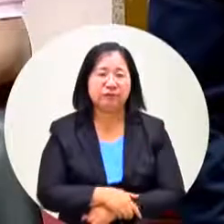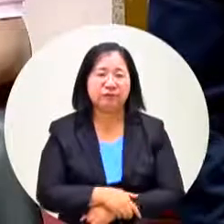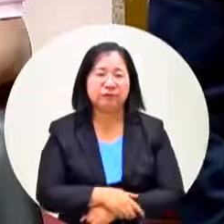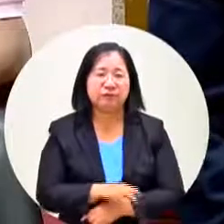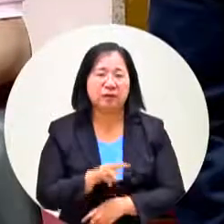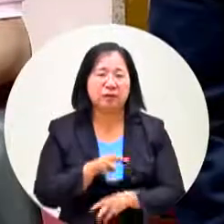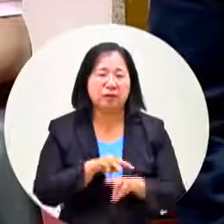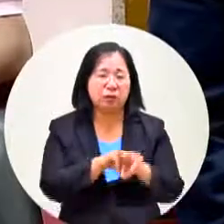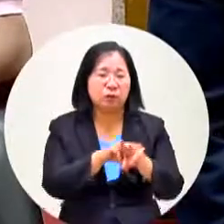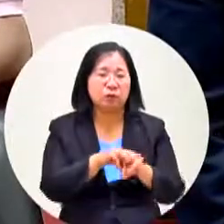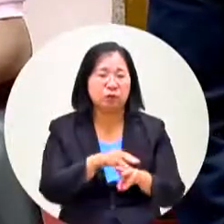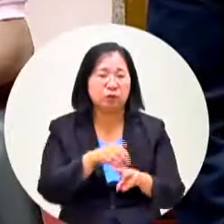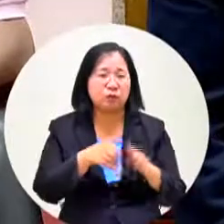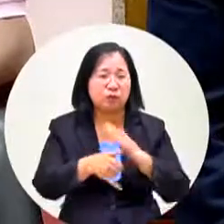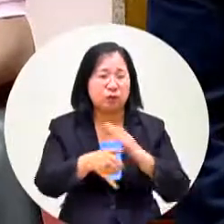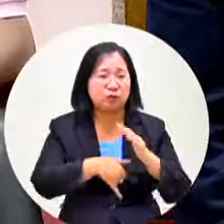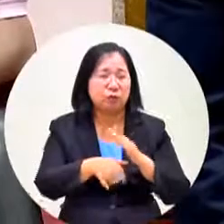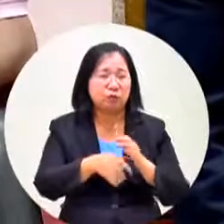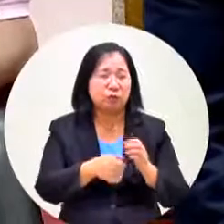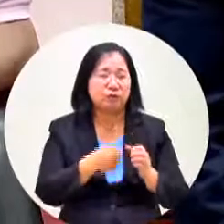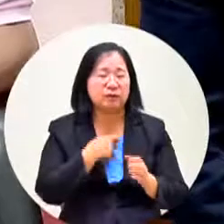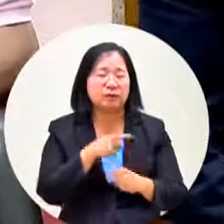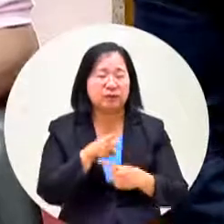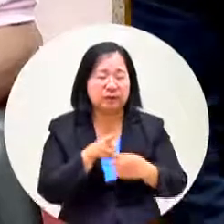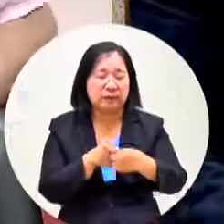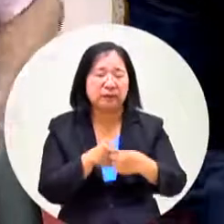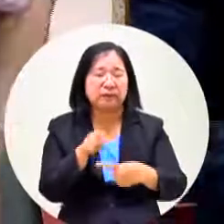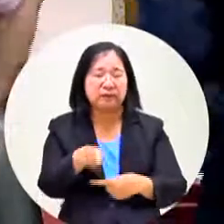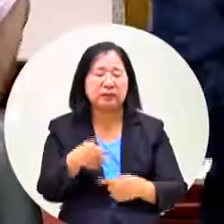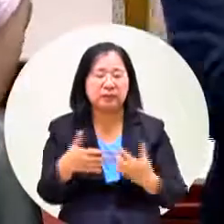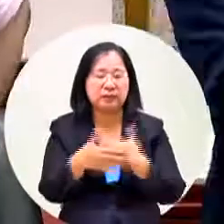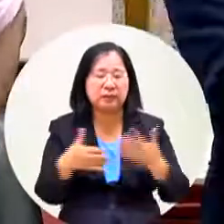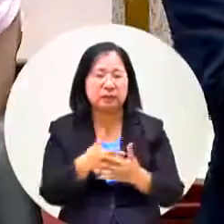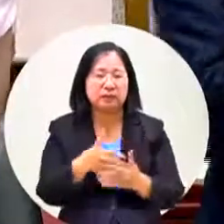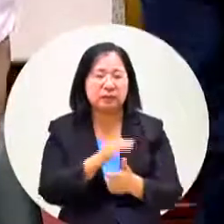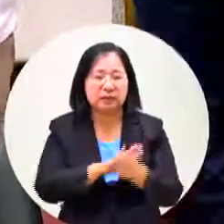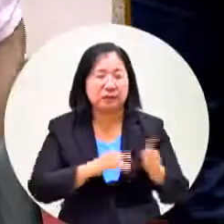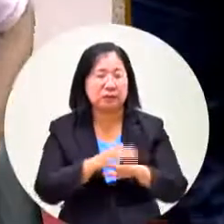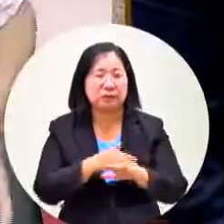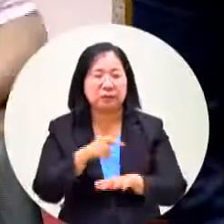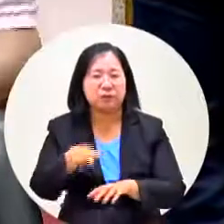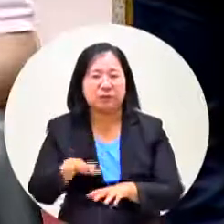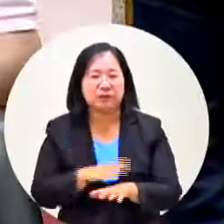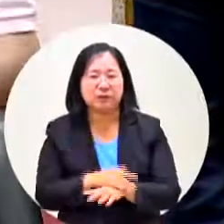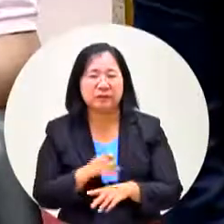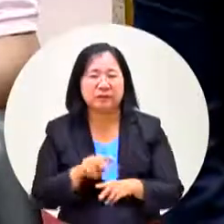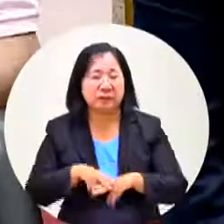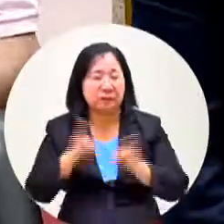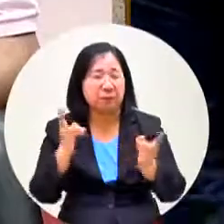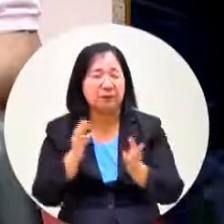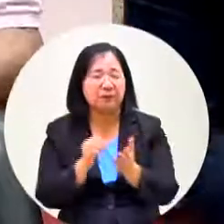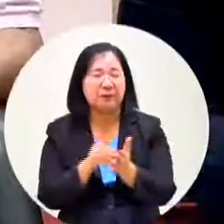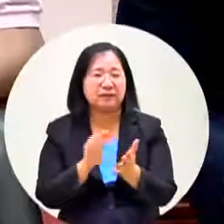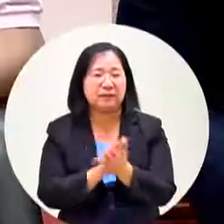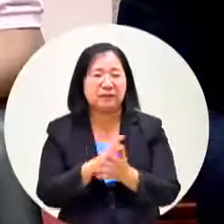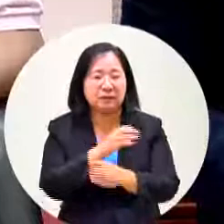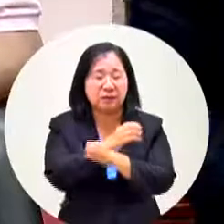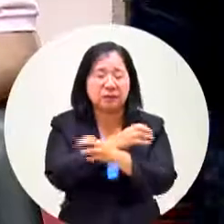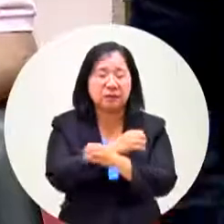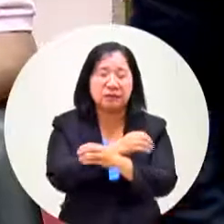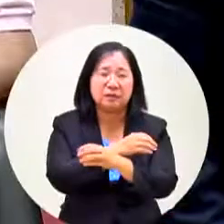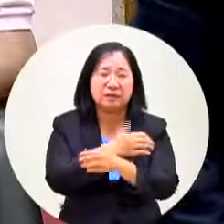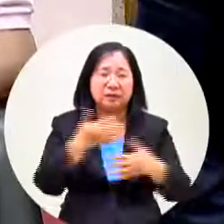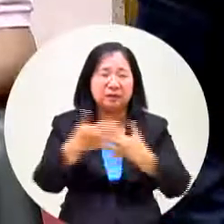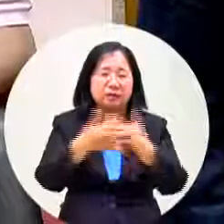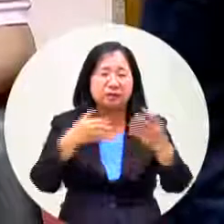乱的情形啊哈，请交通局长来，请局长来。 好，谢谢议长，还有谢谢黄议员对合发工业区开发所